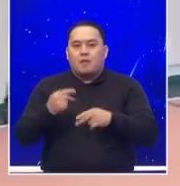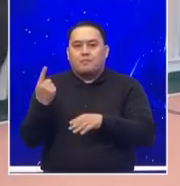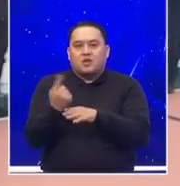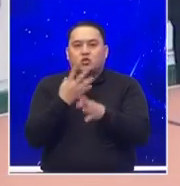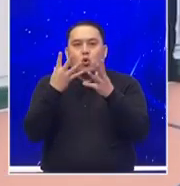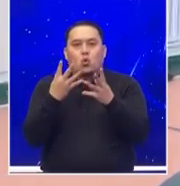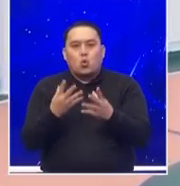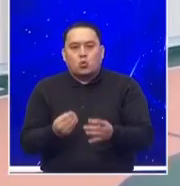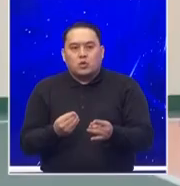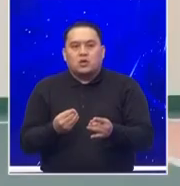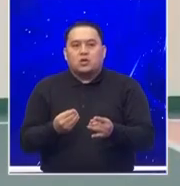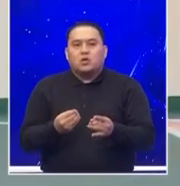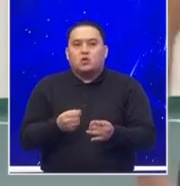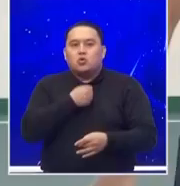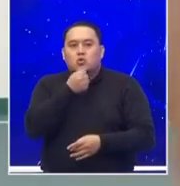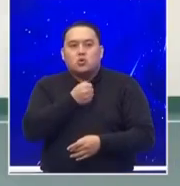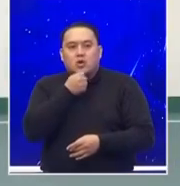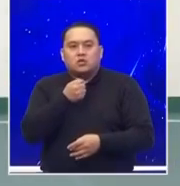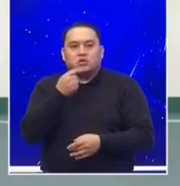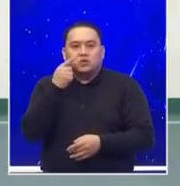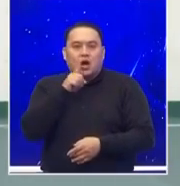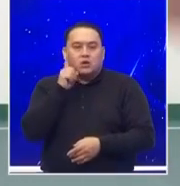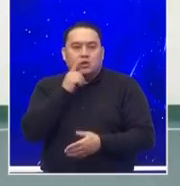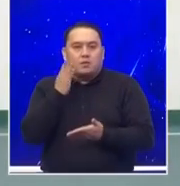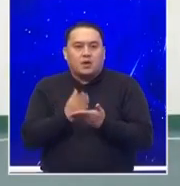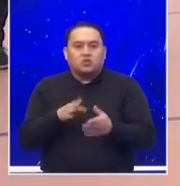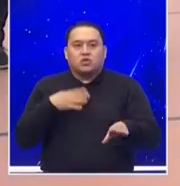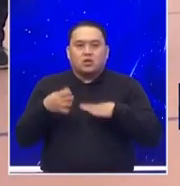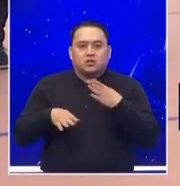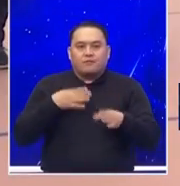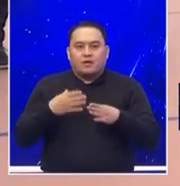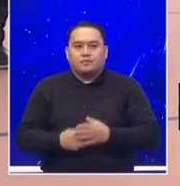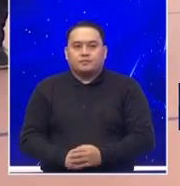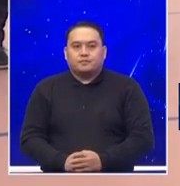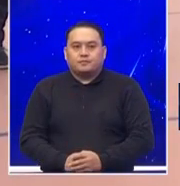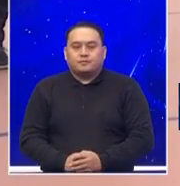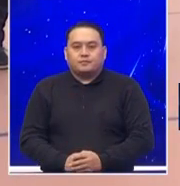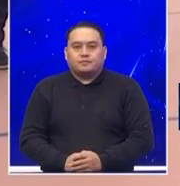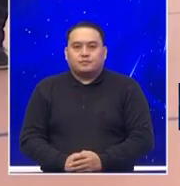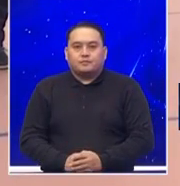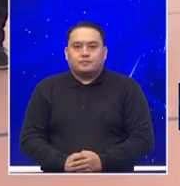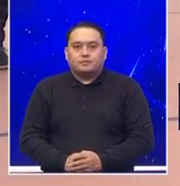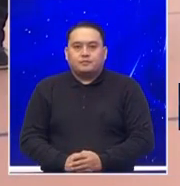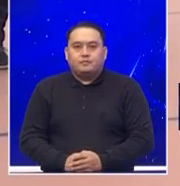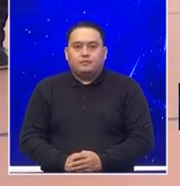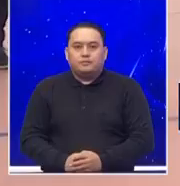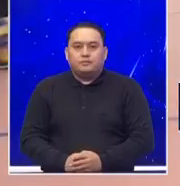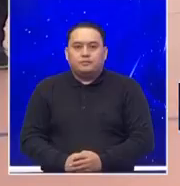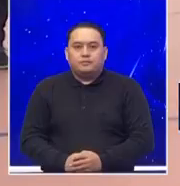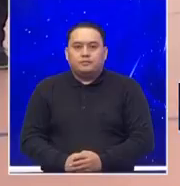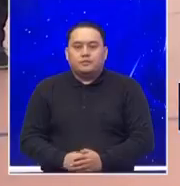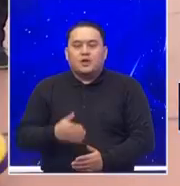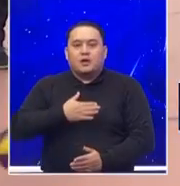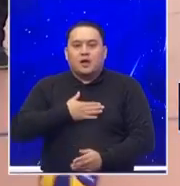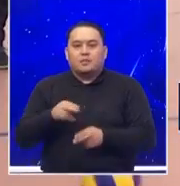ақ тұрғындардың жасы бар, үлкені бар, шынығып жарысып жатыр. Бұрын мектепте ойнадымыз, қазір мына мәдени күрделі